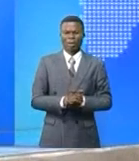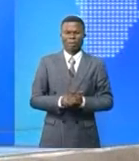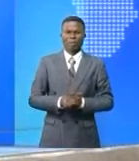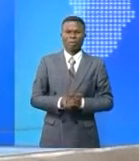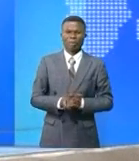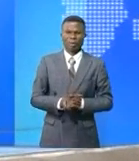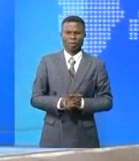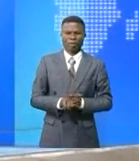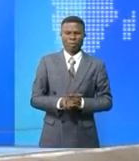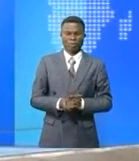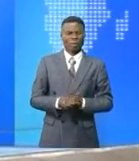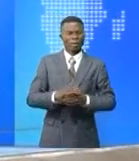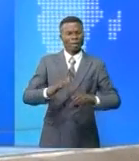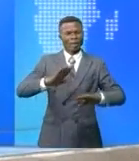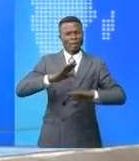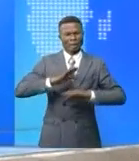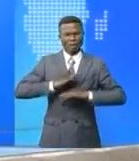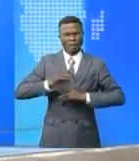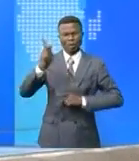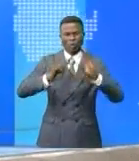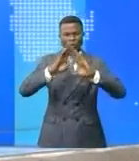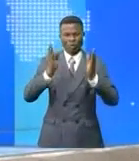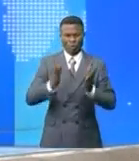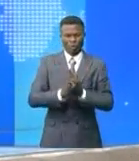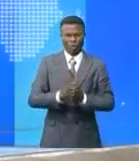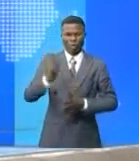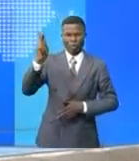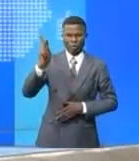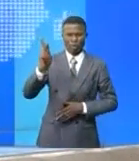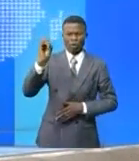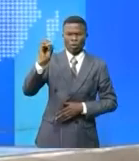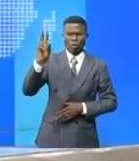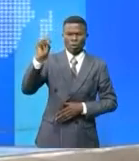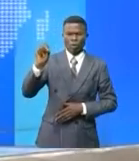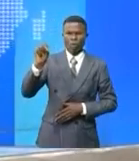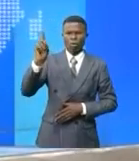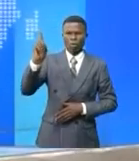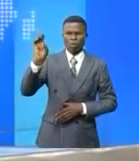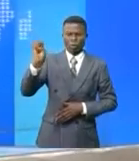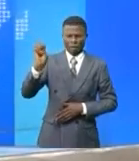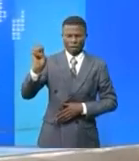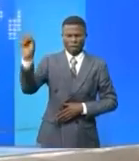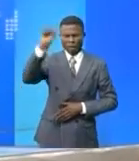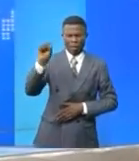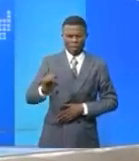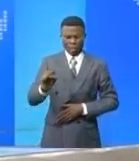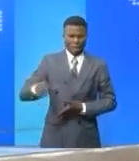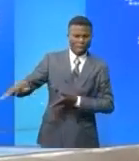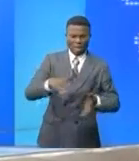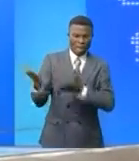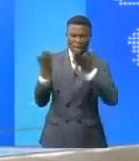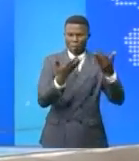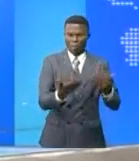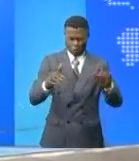Et puis, s'étouffe de soulagement pour les habitants de Kondo Tchoumbe, dans le Sankourou. La route de desserte agricole qui